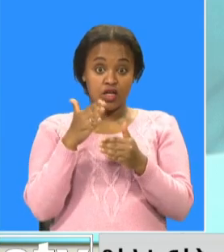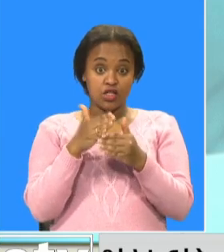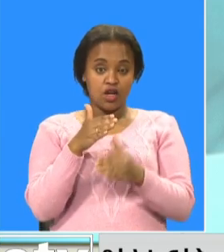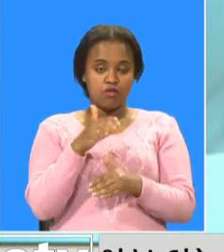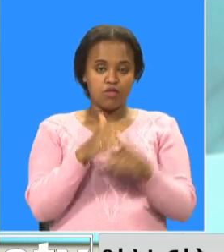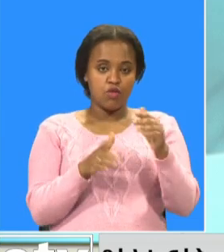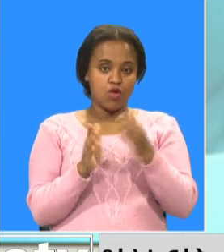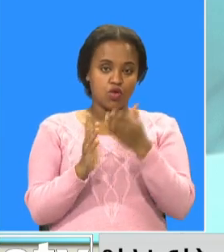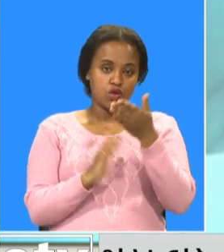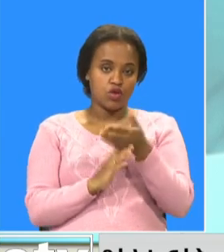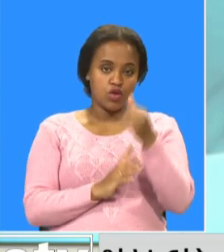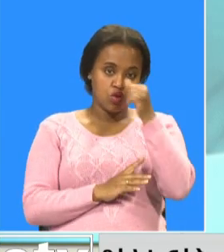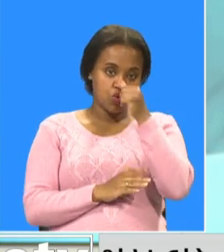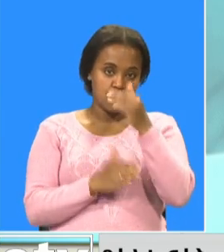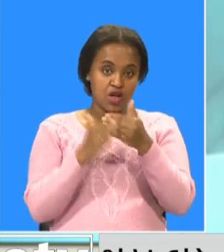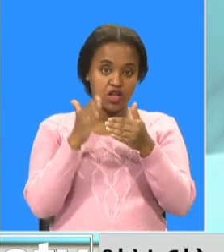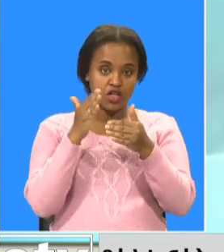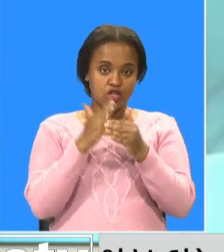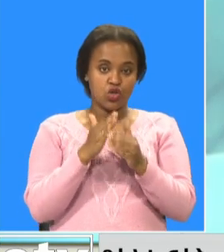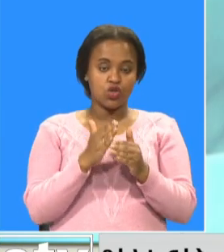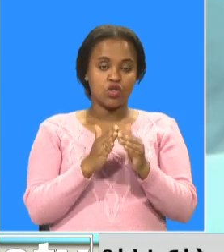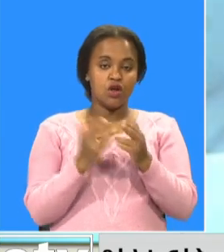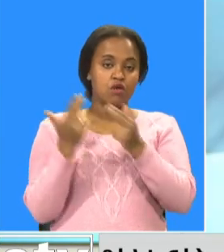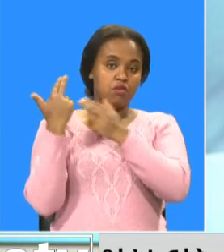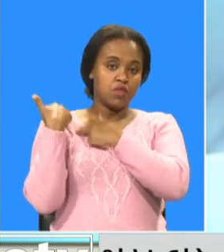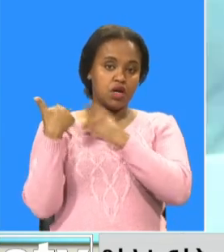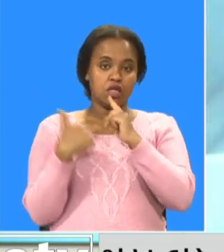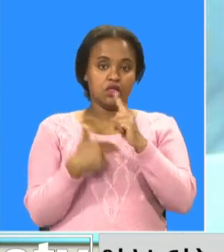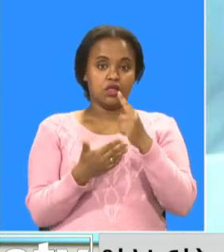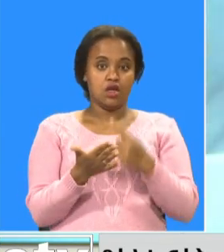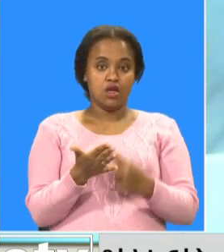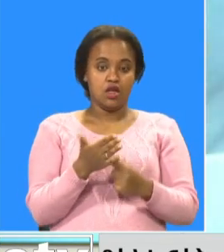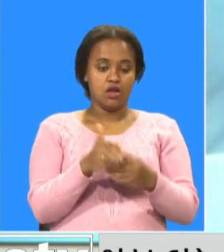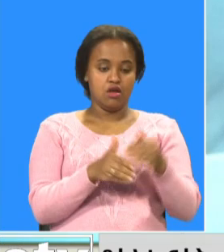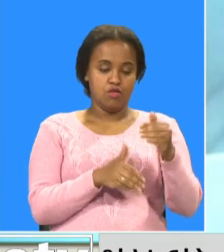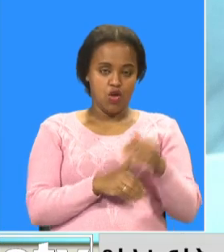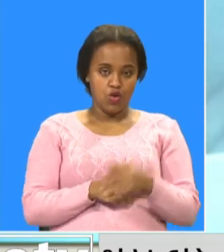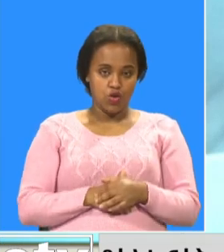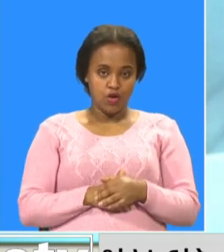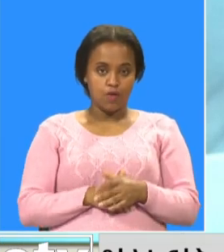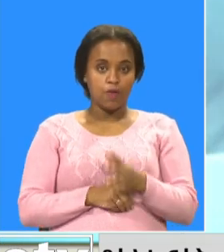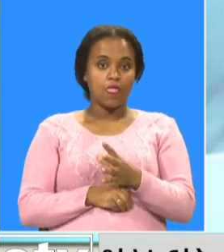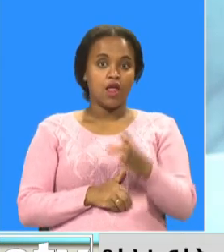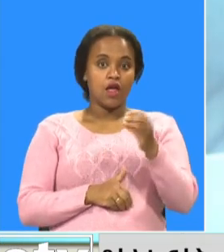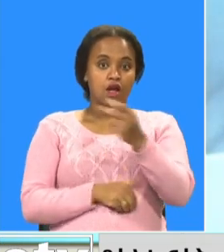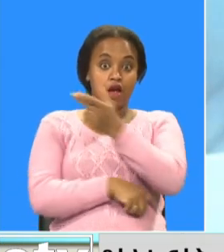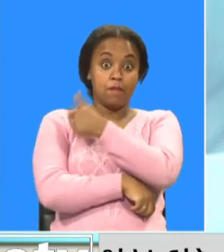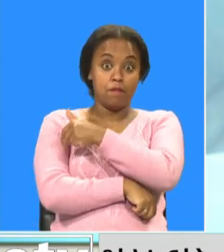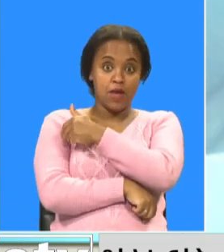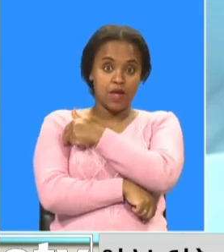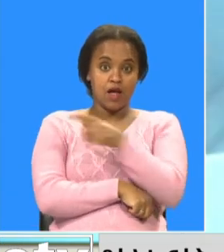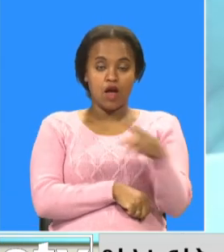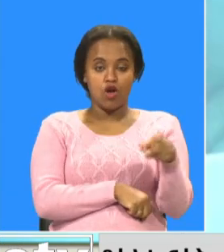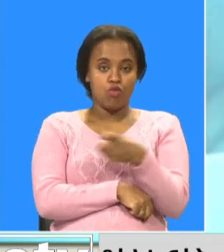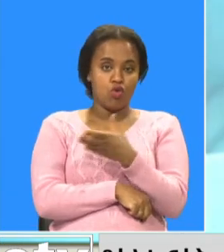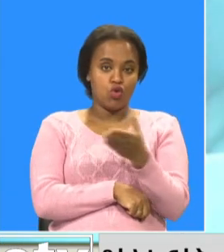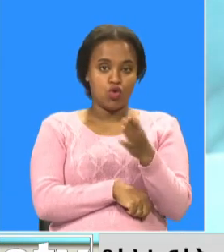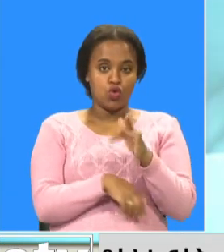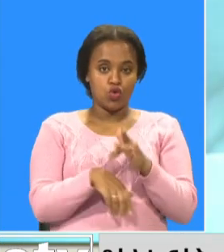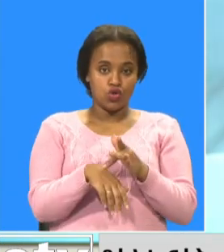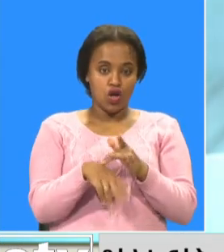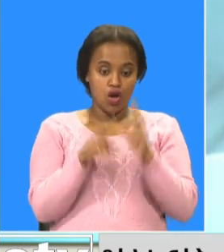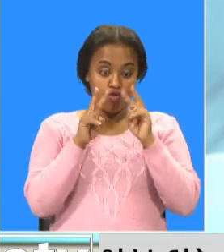በማውጣት በኩል ደግሞ የኢትዮጵያ ደረጃዎች ባለስልጣን ነው ይሄን ደረጃ የሚያወጣው። እና ሜዲካል በሆኑ ነገሮች ላይ ነበር